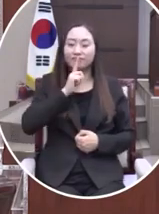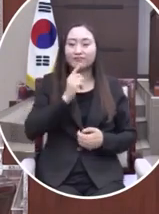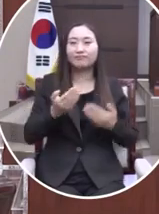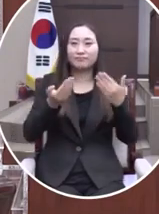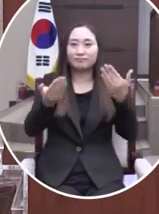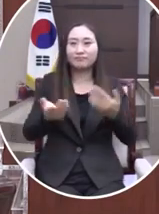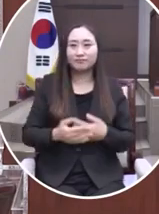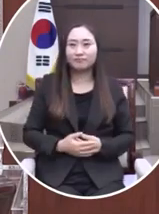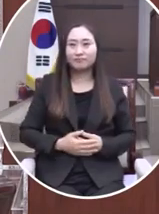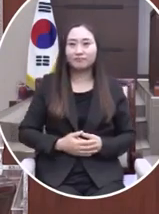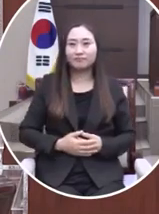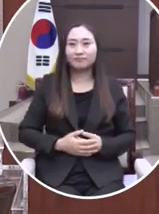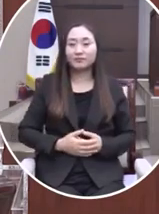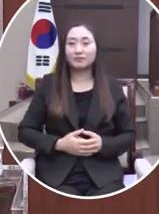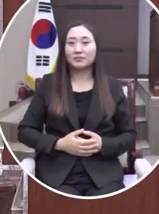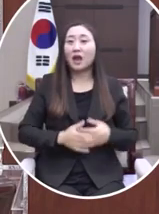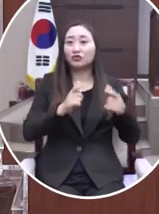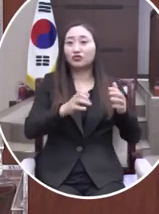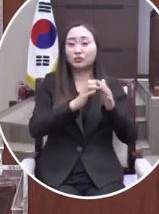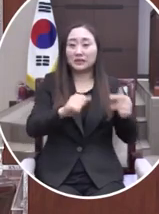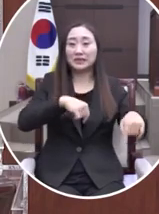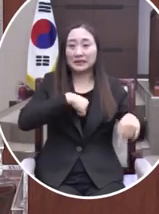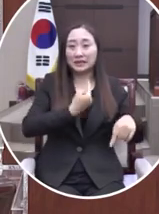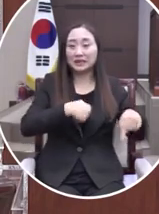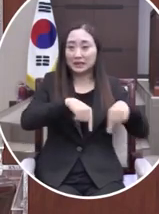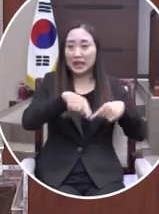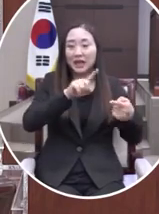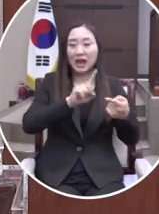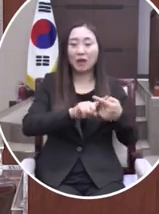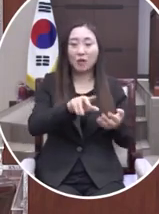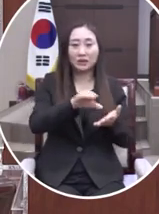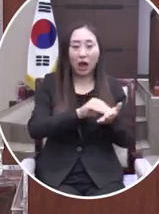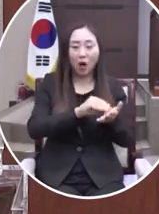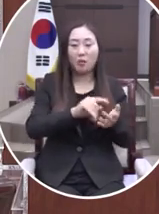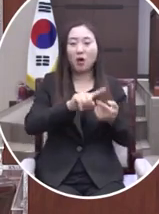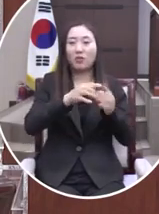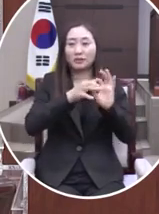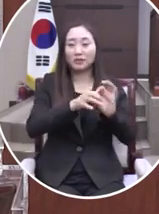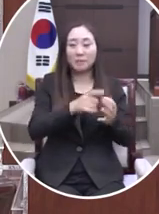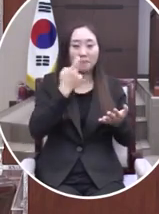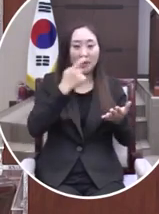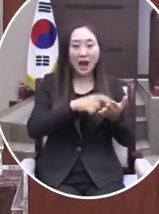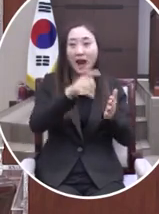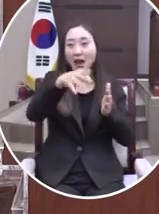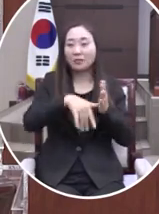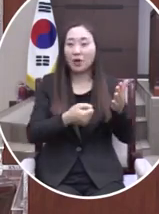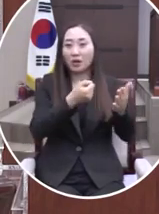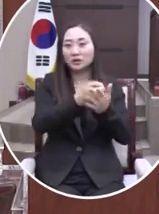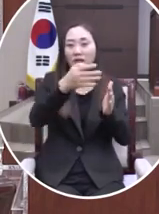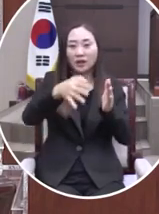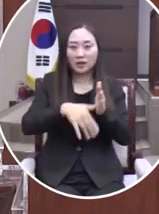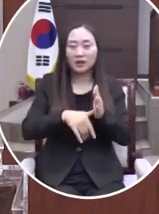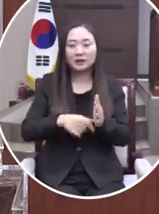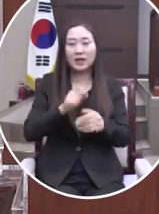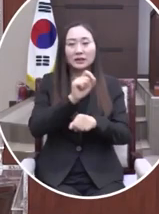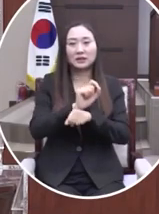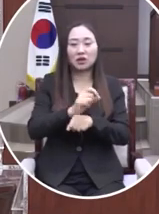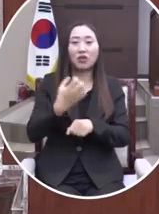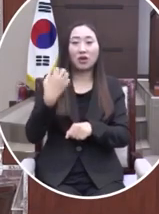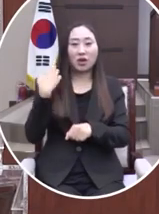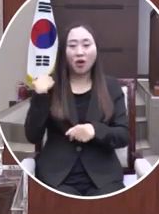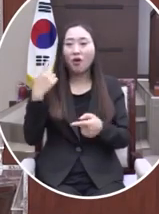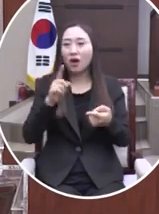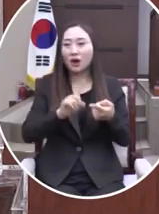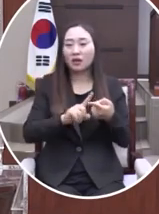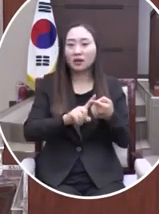말씀드리겠습니다. 주민자치의 사업의제 발굴과 선정에 있어 행정의 역할은 최소화되어야 합니다. 공무원들이